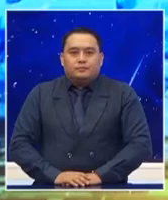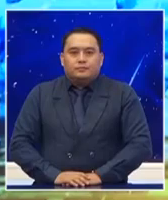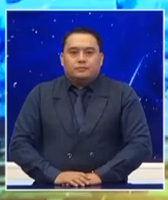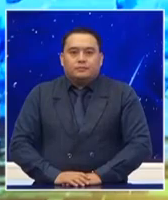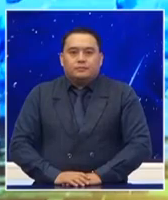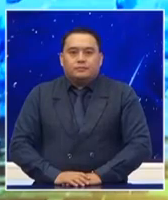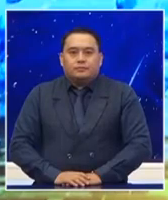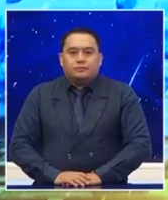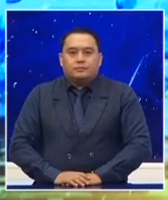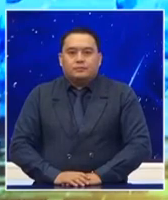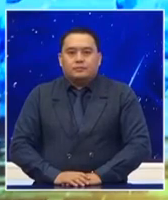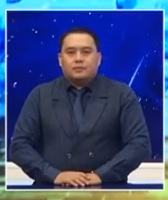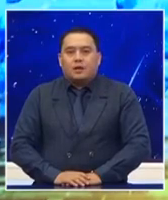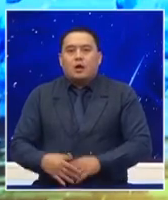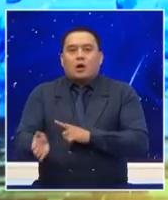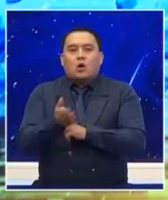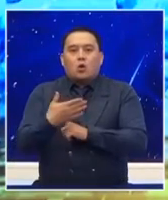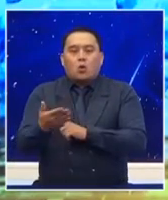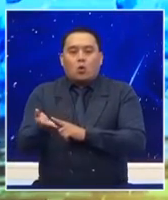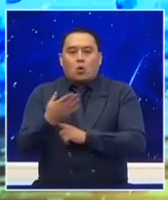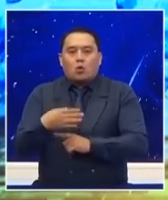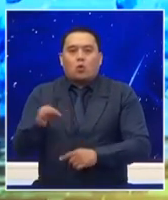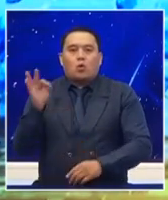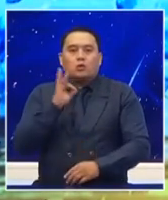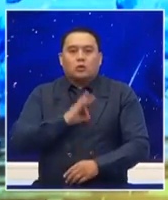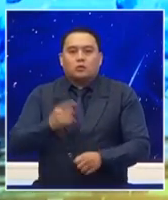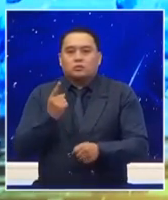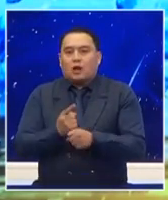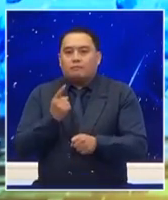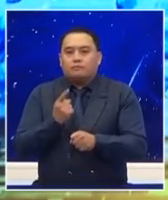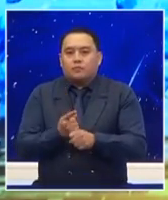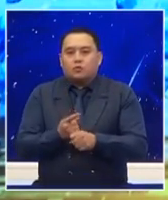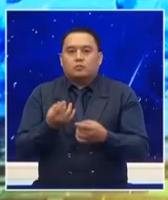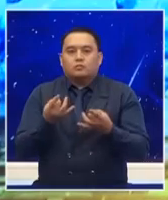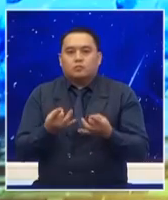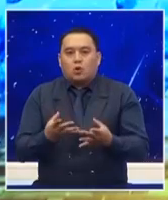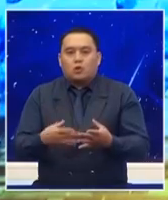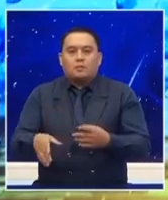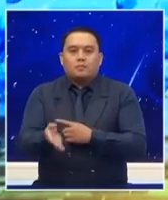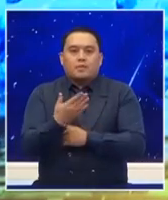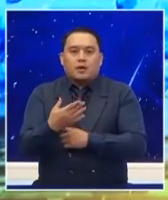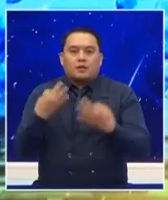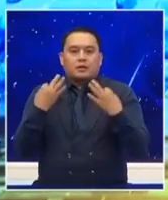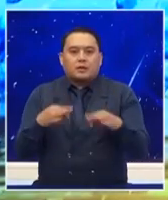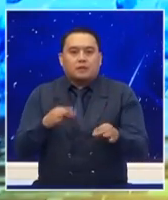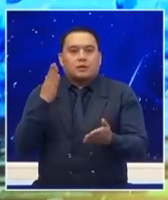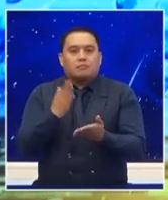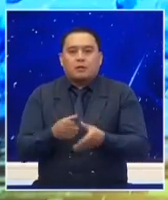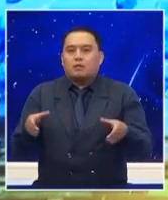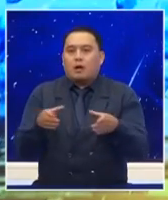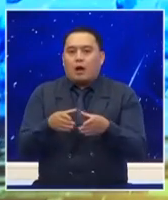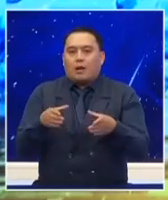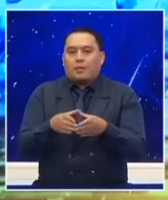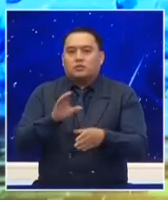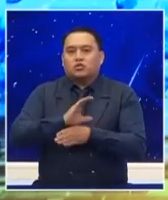Көк байрақты бір реттік заттарға қолдануға болмайды. Министр Ақтоты Райымқұлованың айтуынша, мемлекеттік рәмізді лицензиясы бар компанияларға